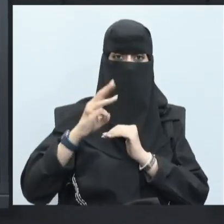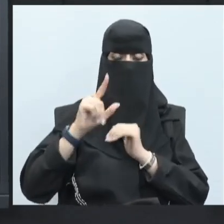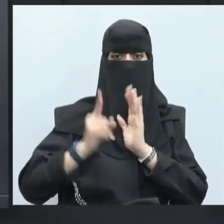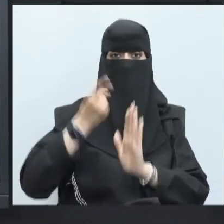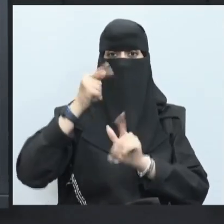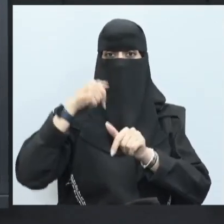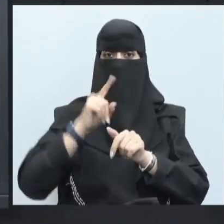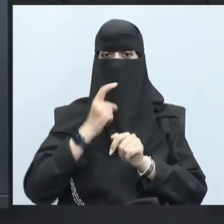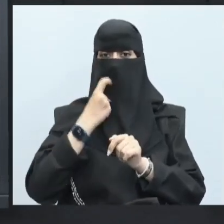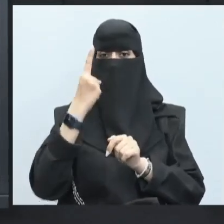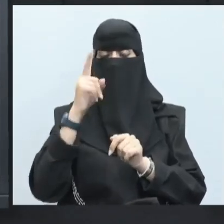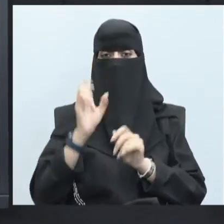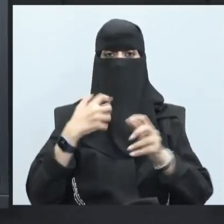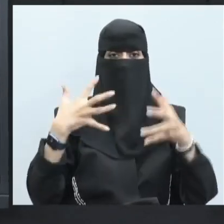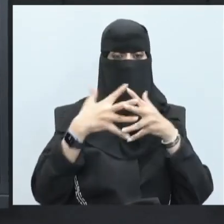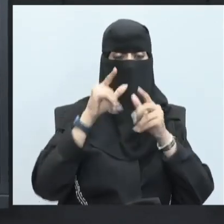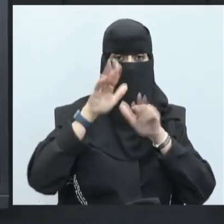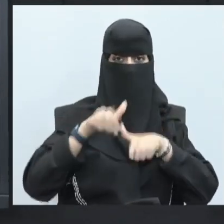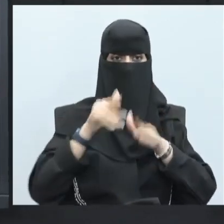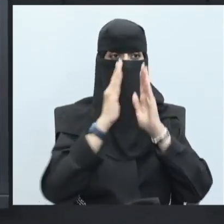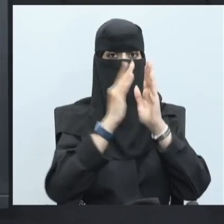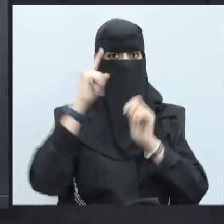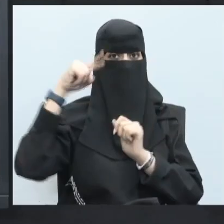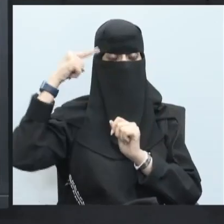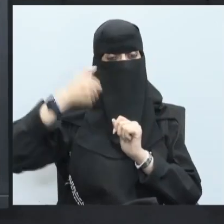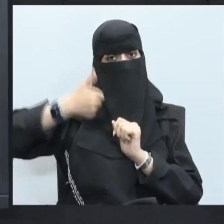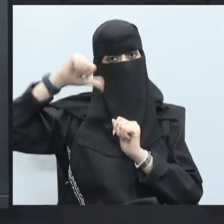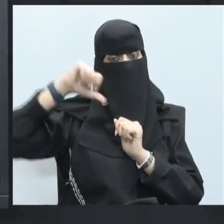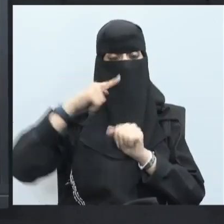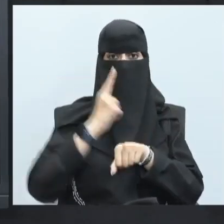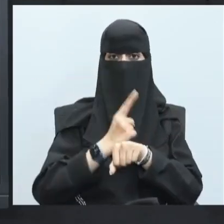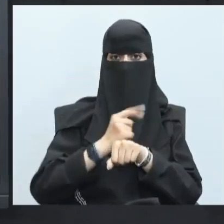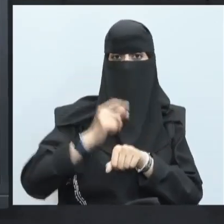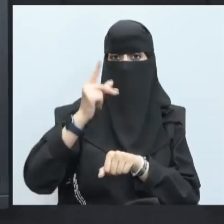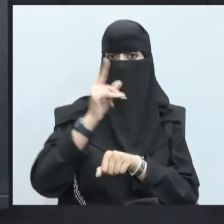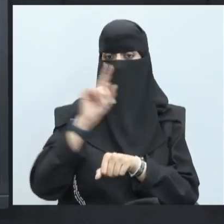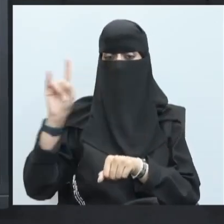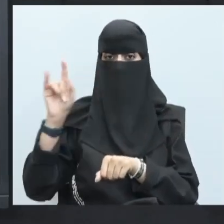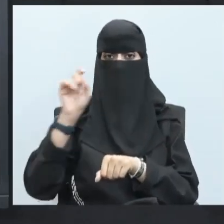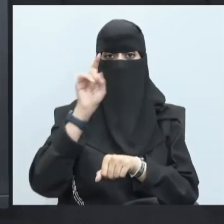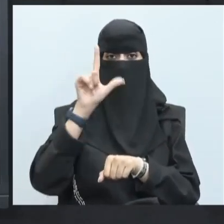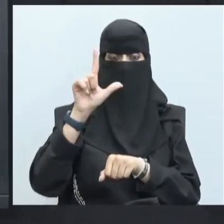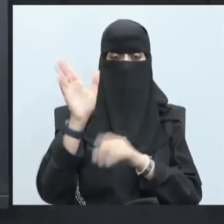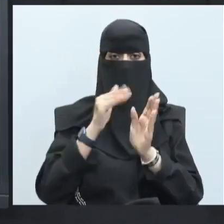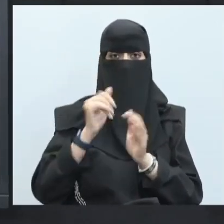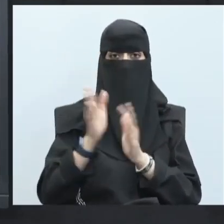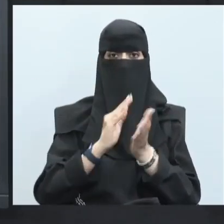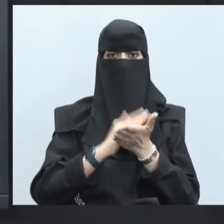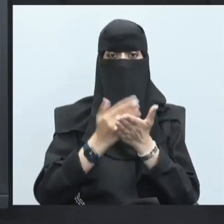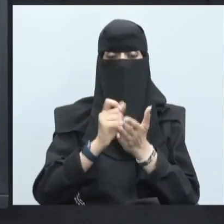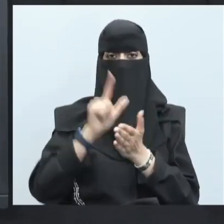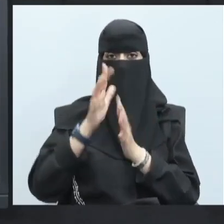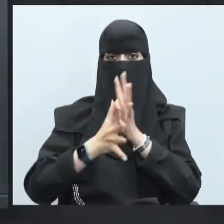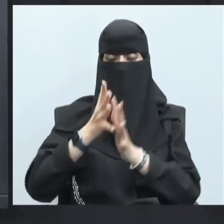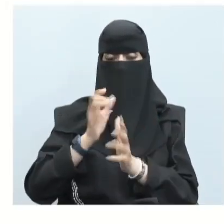الاولى المشتركه في ماده التفكير الناقد معكم الاستاذ طلال المهباش ومترجم